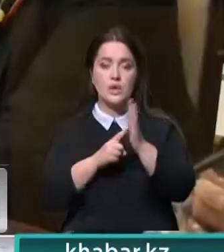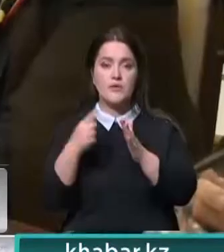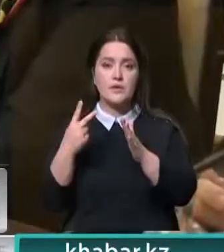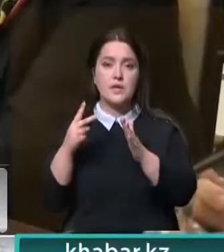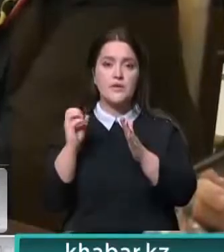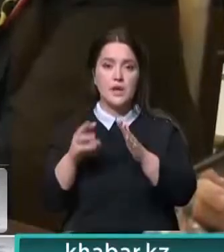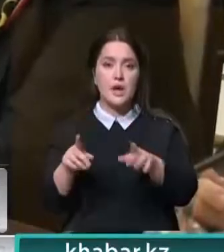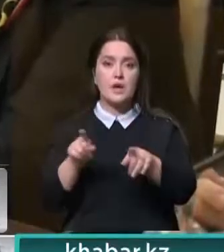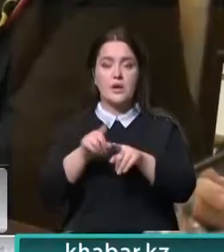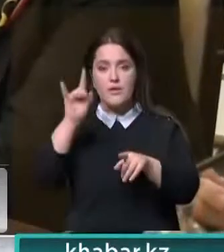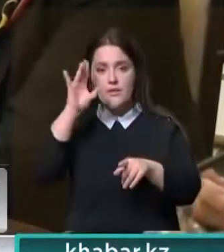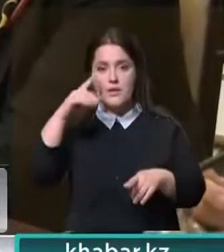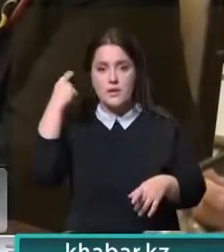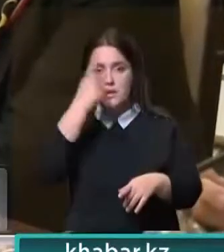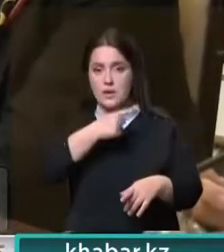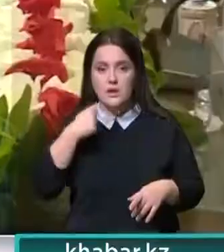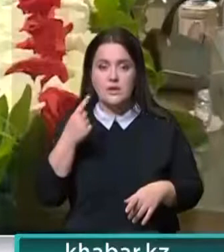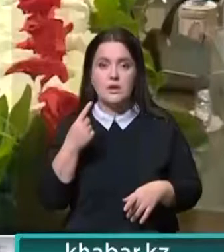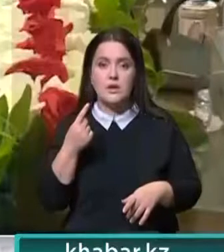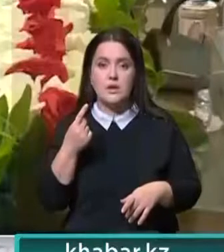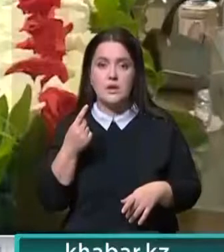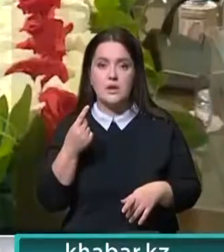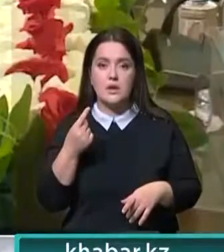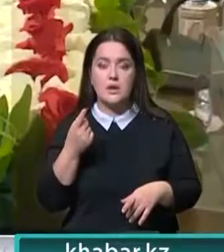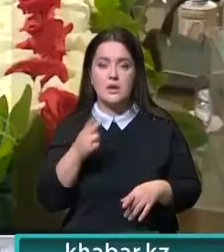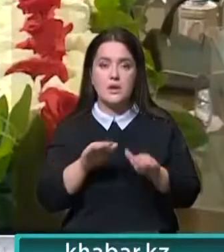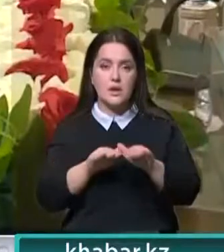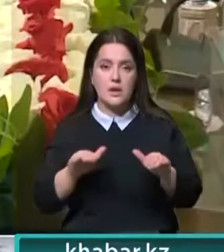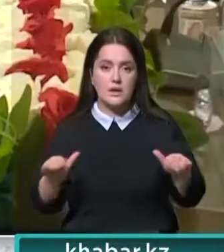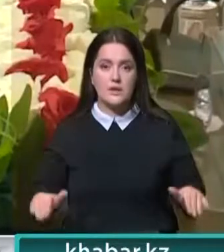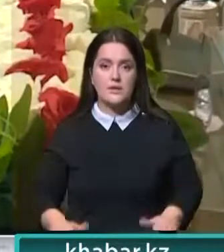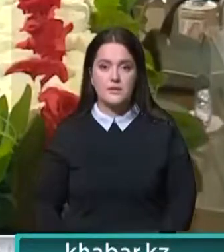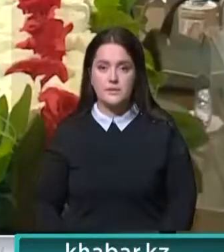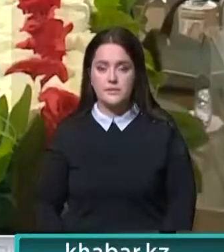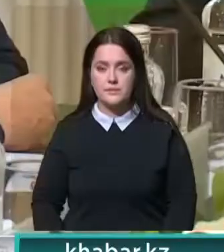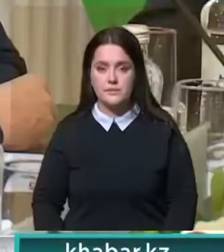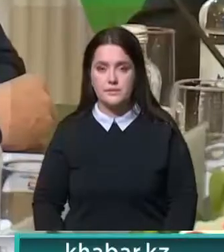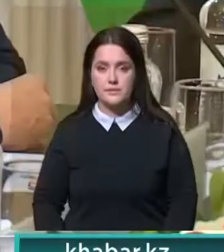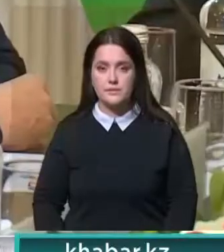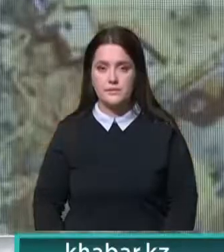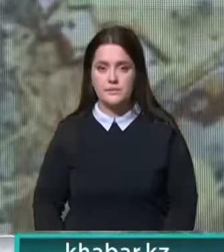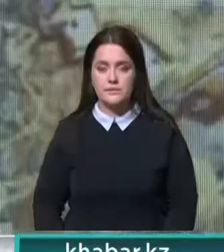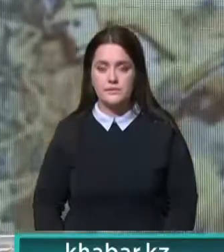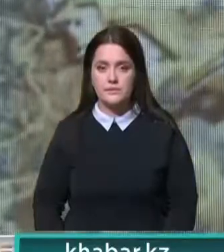начала 20 века, а также о выдающихся личностях. Она рассчитана на детей.